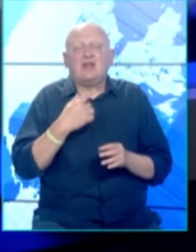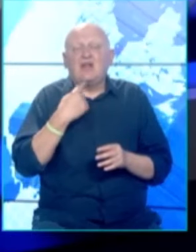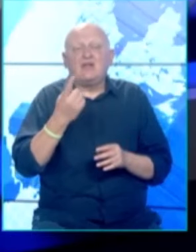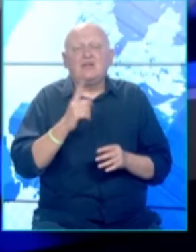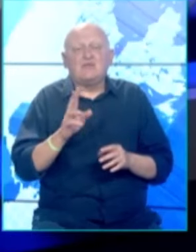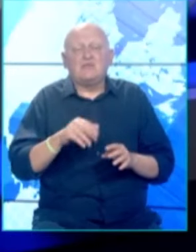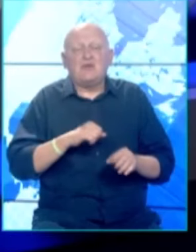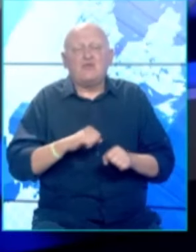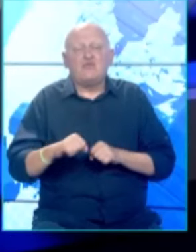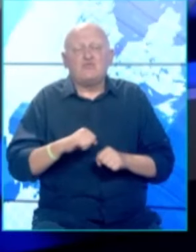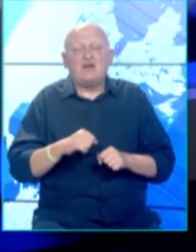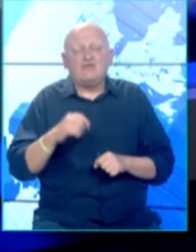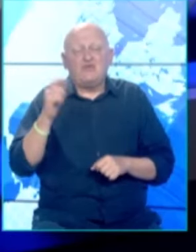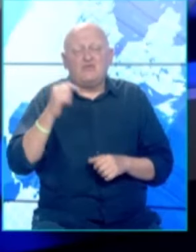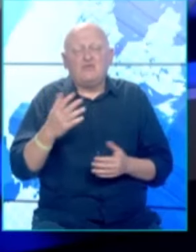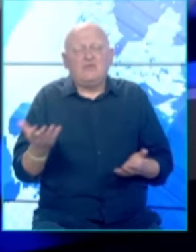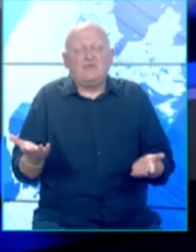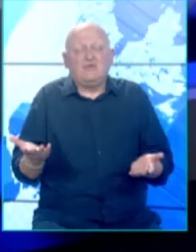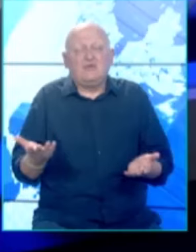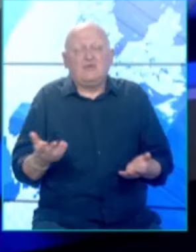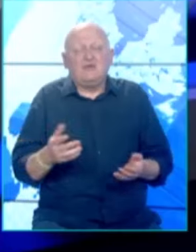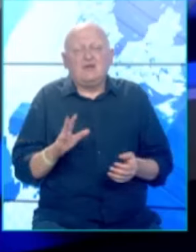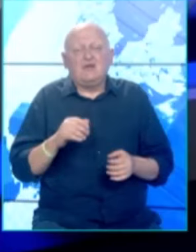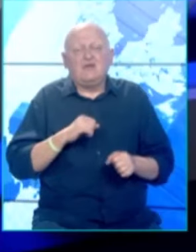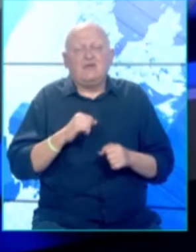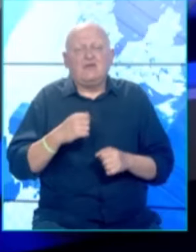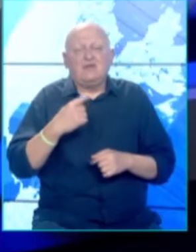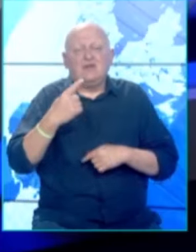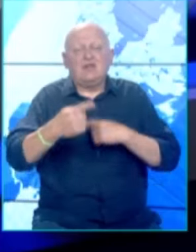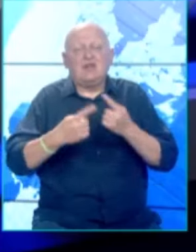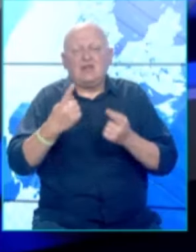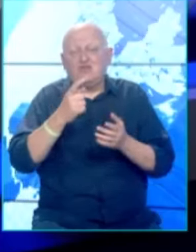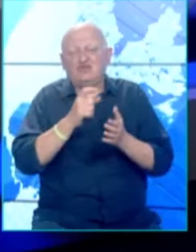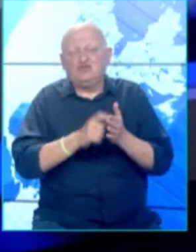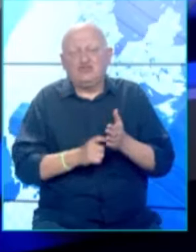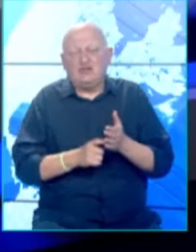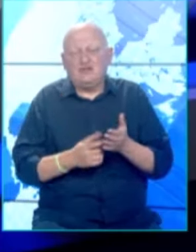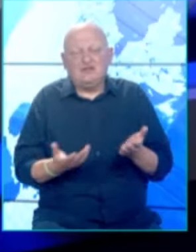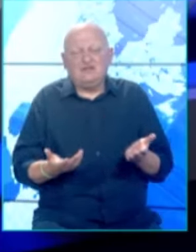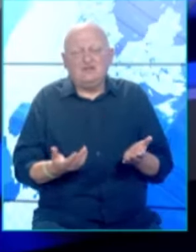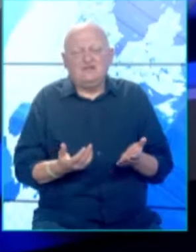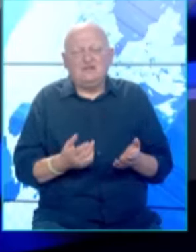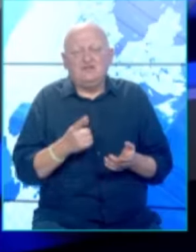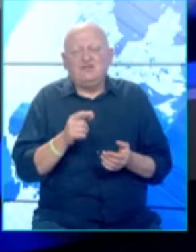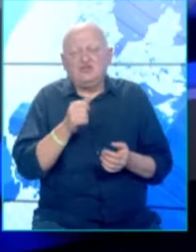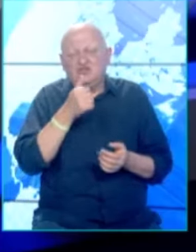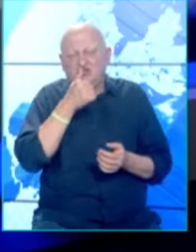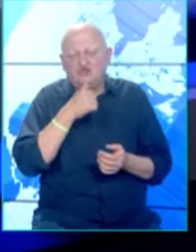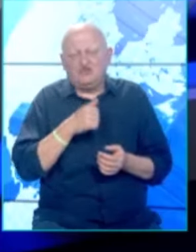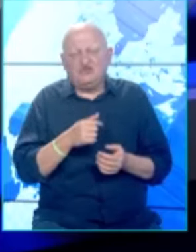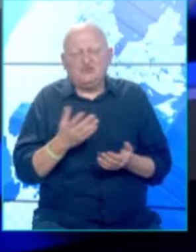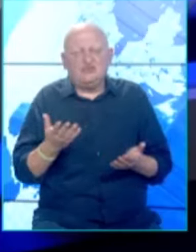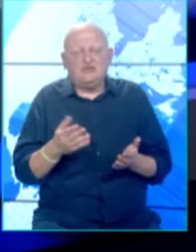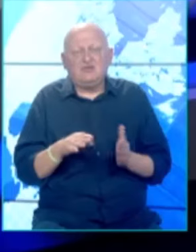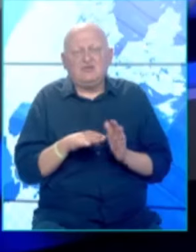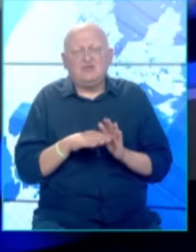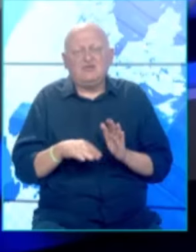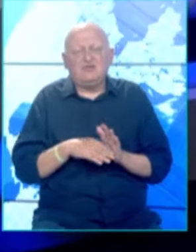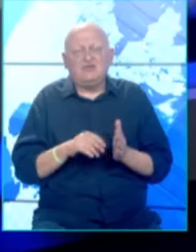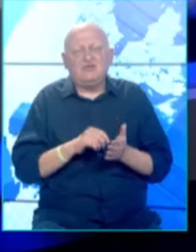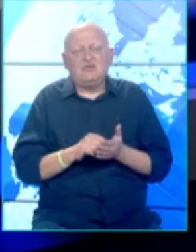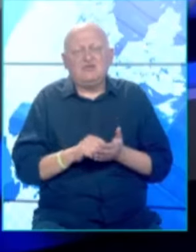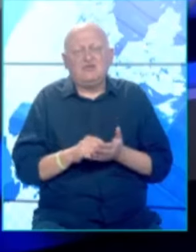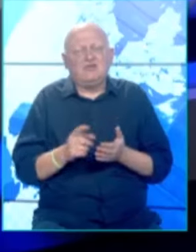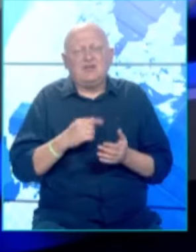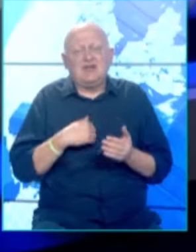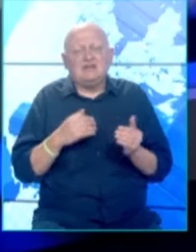imali upravni odbor. Ne možete reći zvati upravni odbor da imenite jednog člana. Dakle, i to je nešto što smo raspravili. Zakon, pa nije baš,